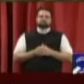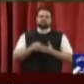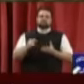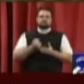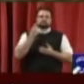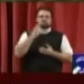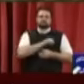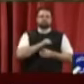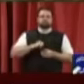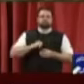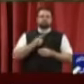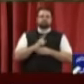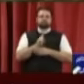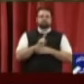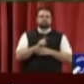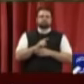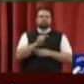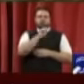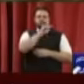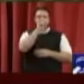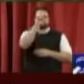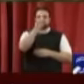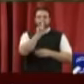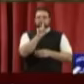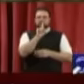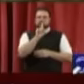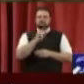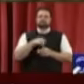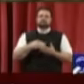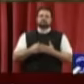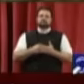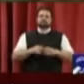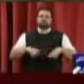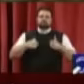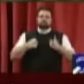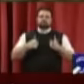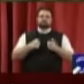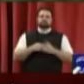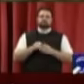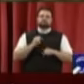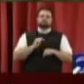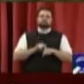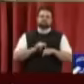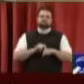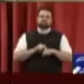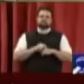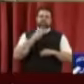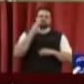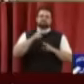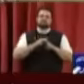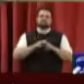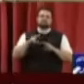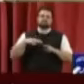Uite, asta mergi să trăiesc ușor, frumoasă și bine și sunt dintotdeauna bogăției fabuloase. Asta două costă Ce te aud pe cine trebuie, Nicolino,